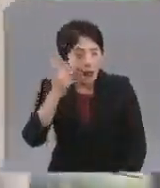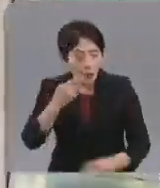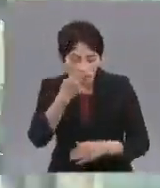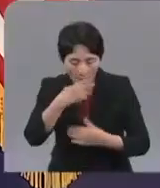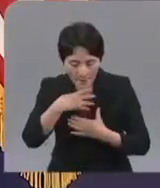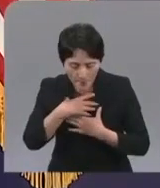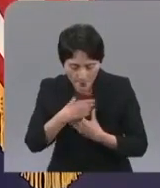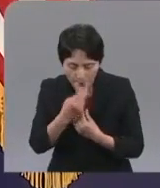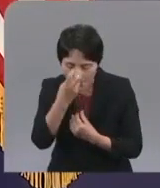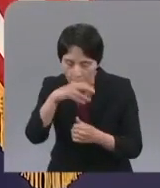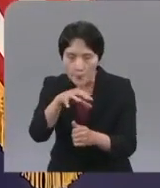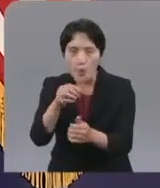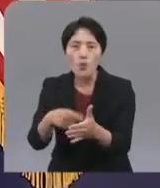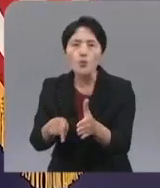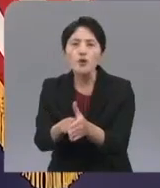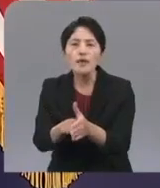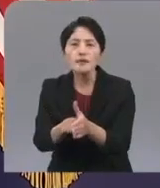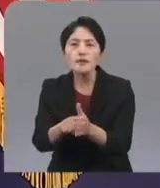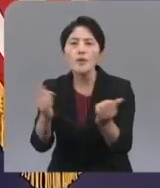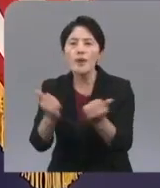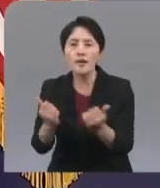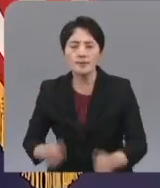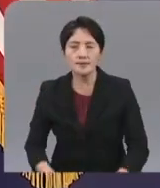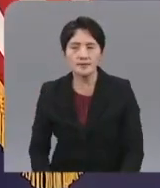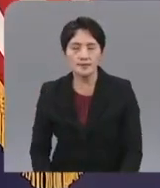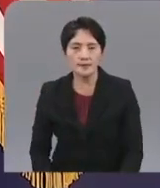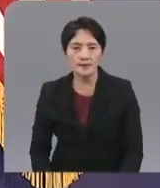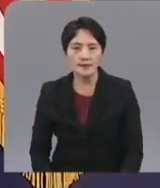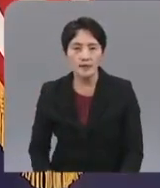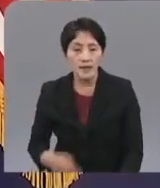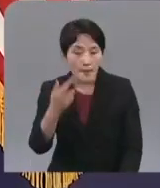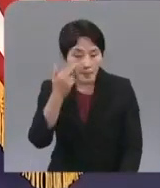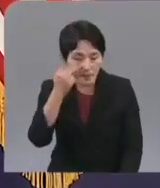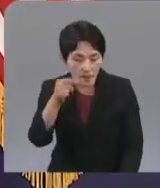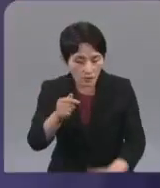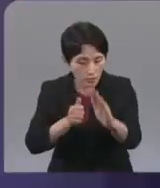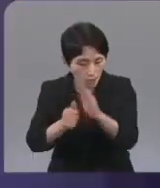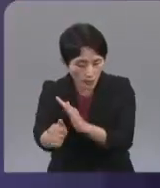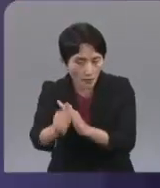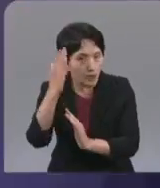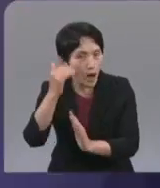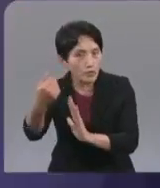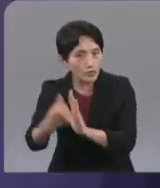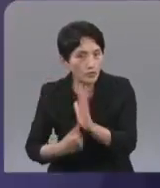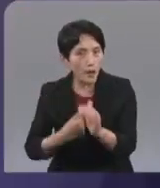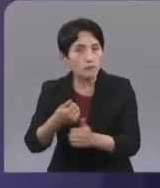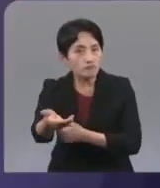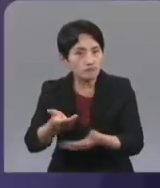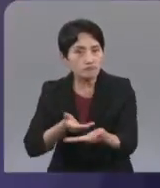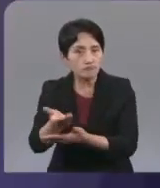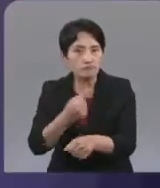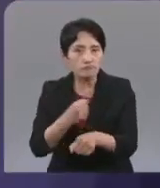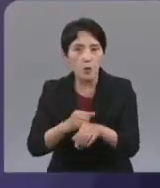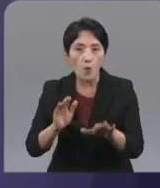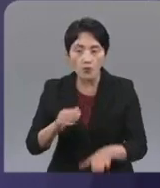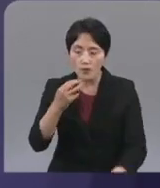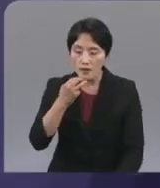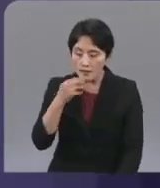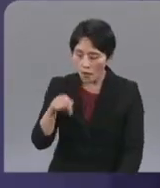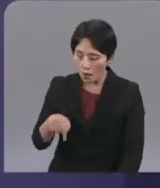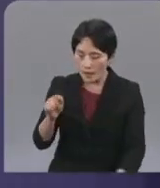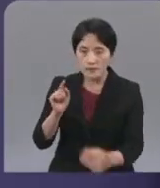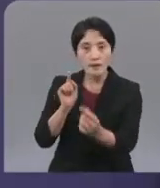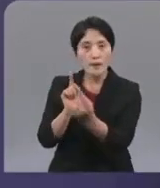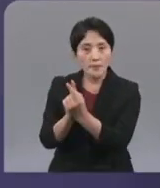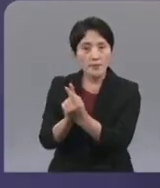سيول اجتماعات الدوره ال5 للمجلس الاستشاري الامني الكوري الامريكي